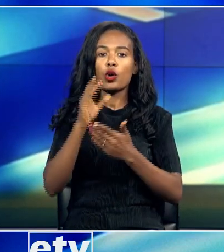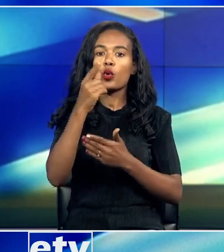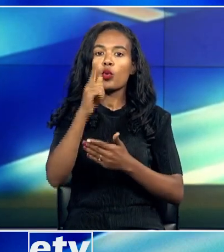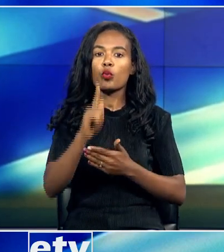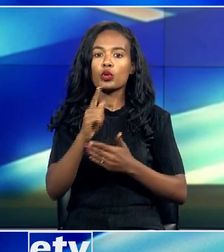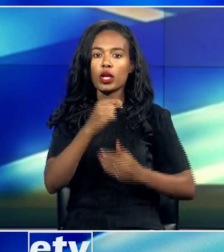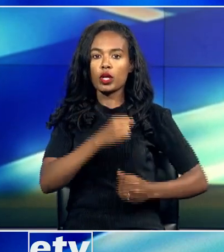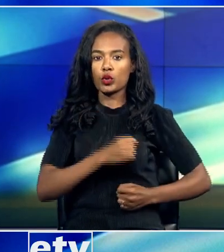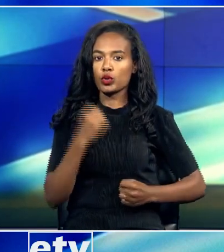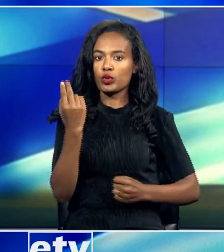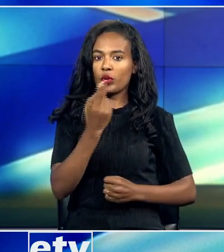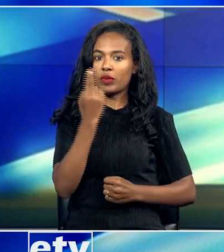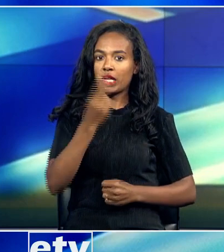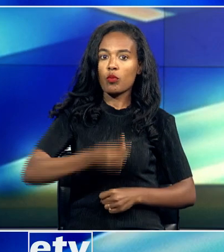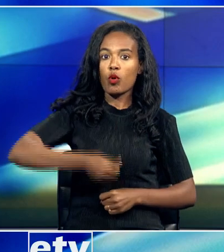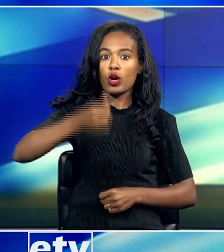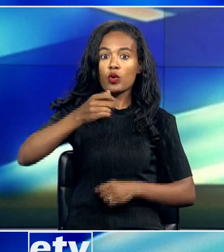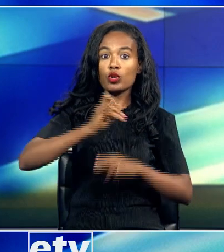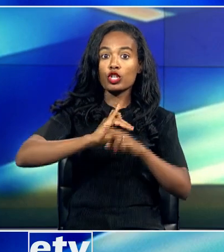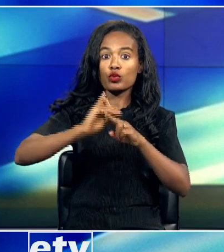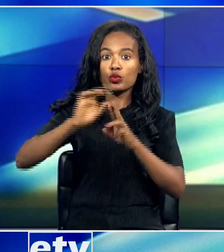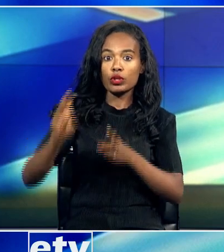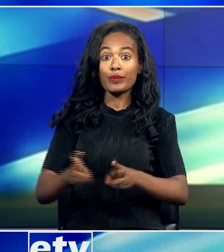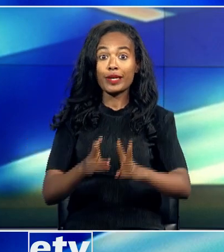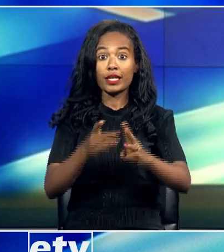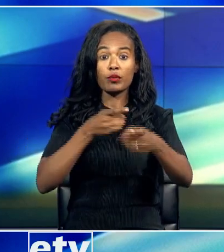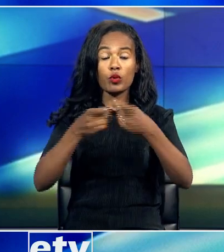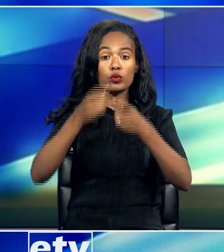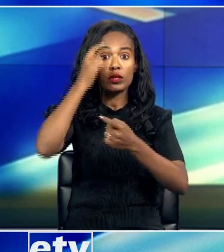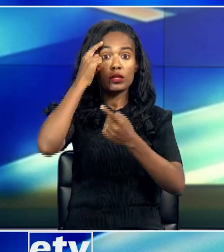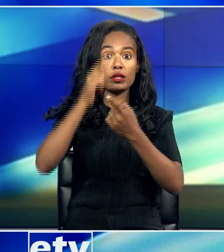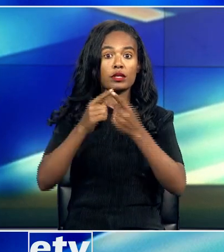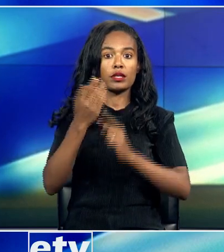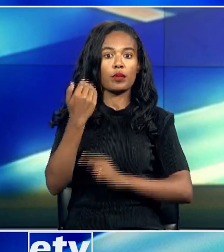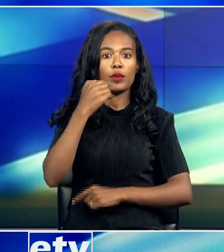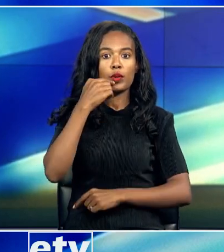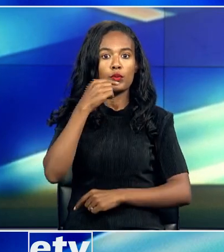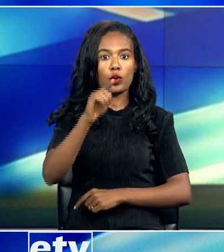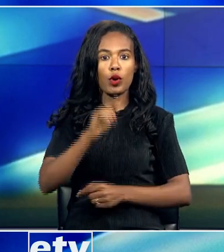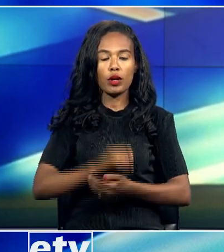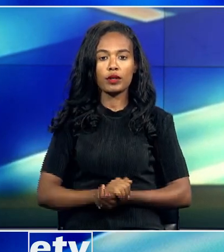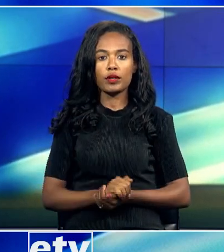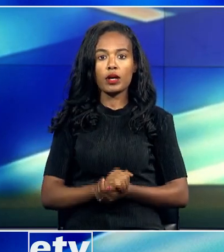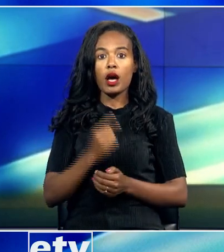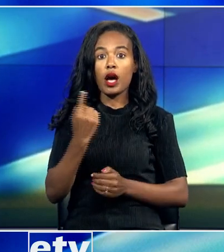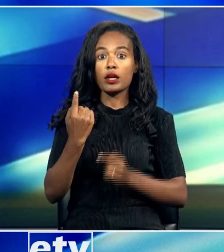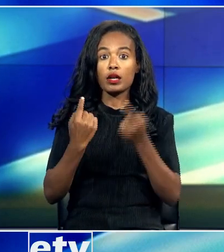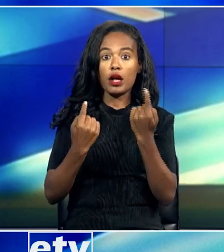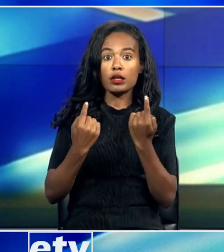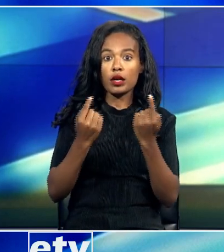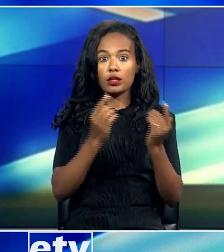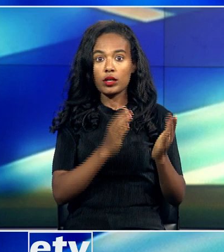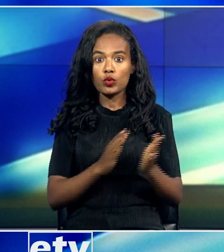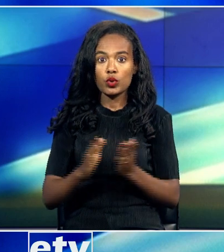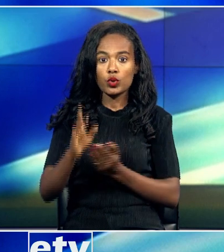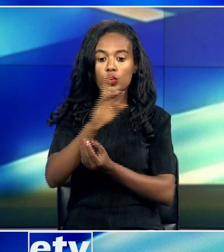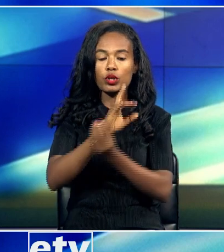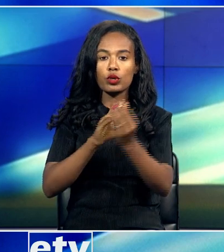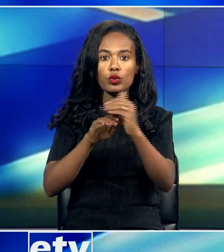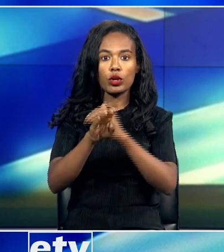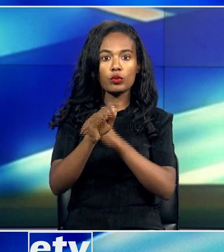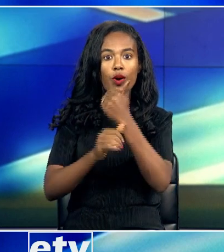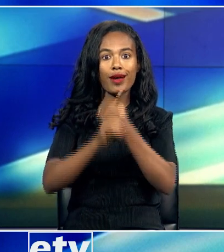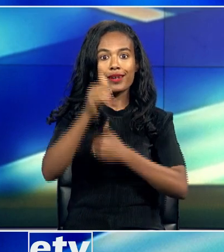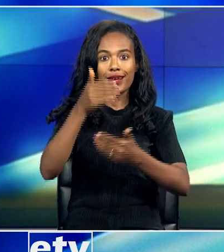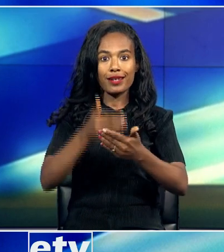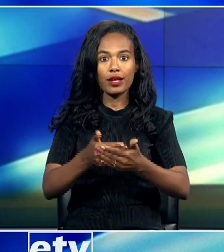ታጣቂዎችን በመጠቀም ዋናውን የጅቡቲ መንገድ የመቆጣጠር እቅድ ነበረው ብለዋል። በአምስት በአምስት አደራጅቷቸው ወደ ክልሉ ገብቶ አደጋ እንዲያደርሱ፣